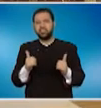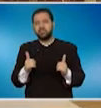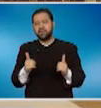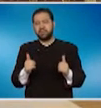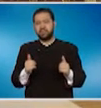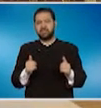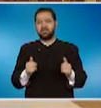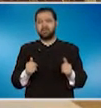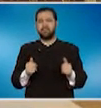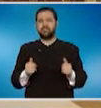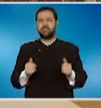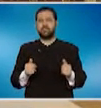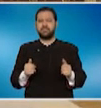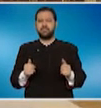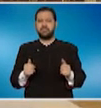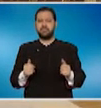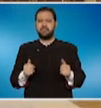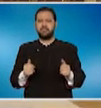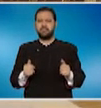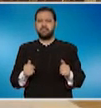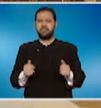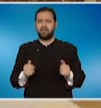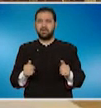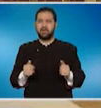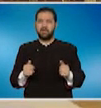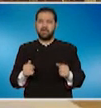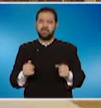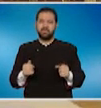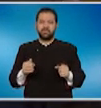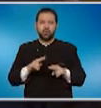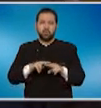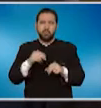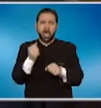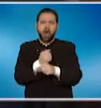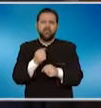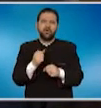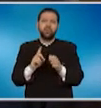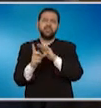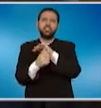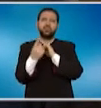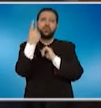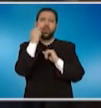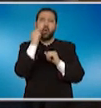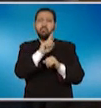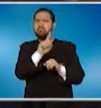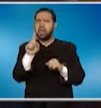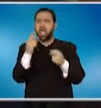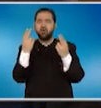anume al mitologizării sau mitizării, mai bine zis, a anumitor persoane,